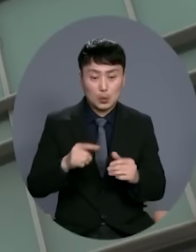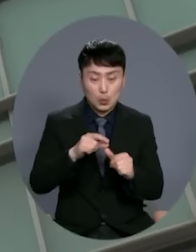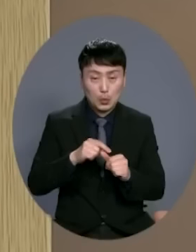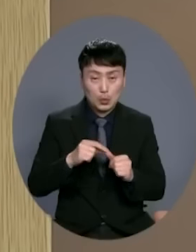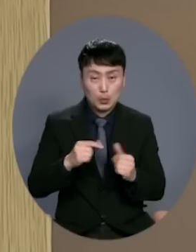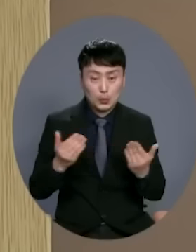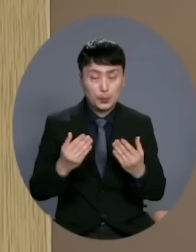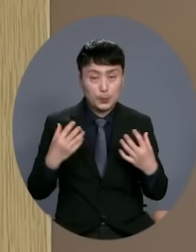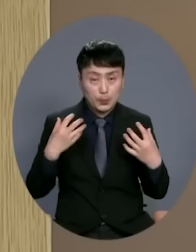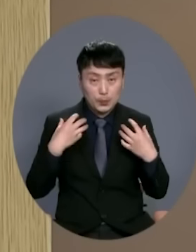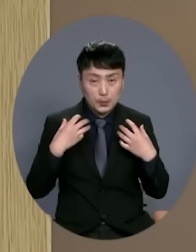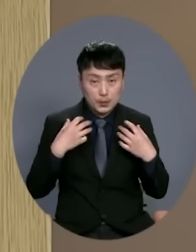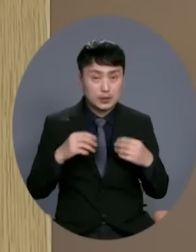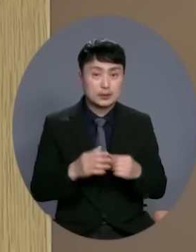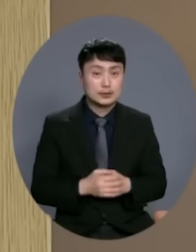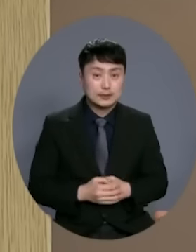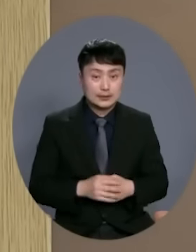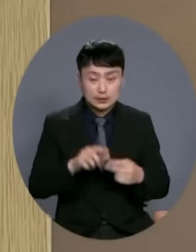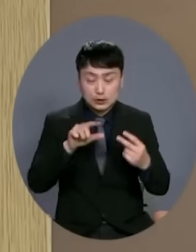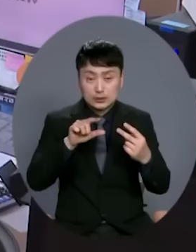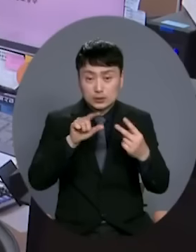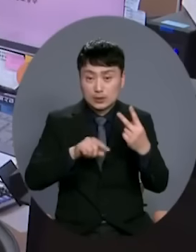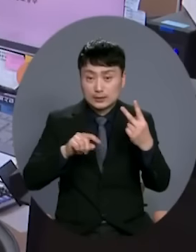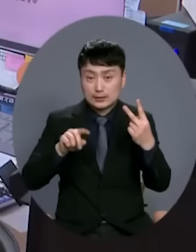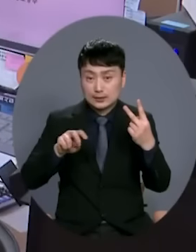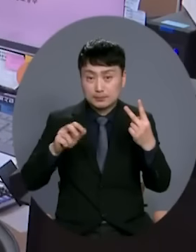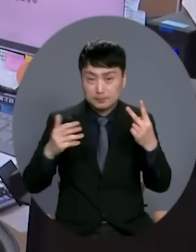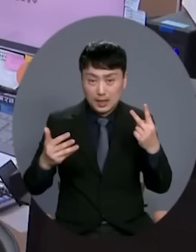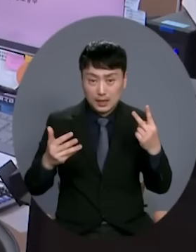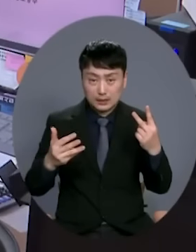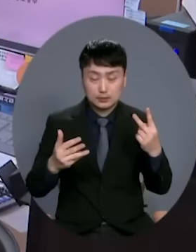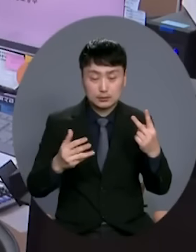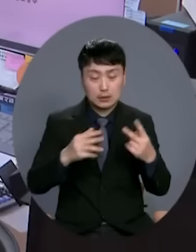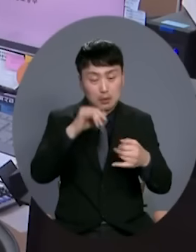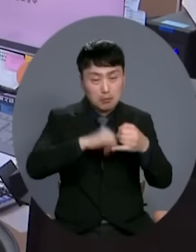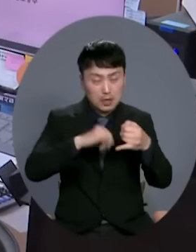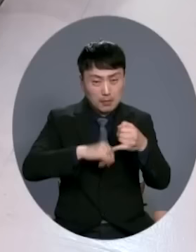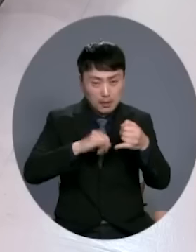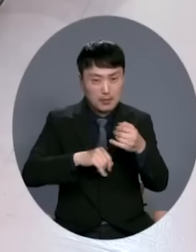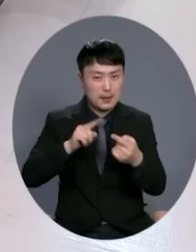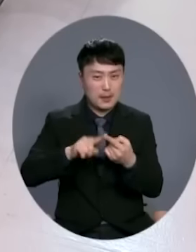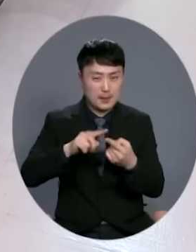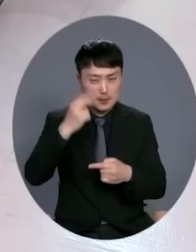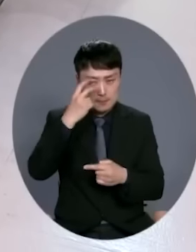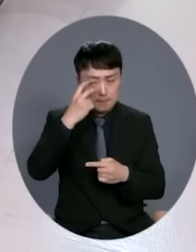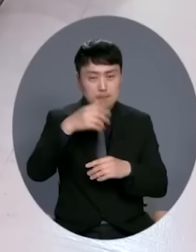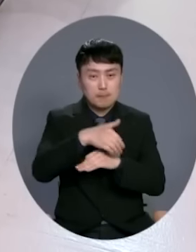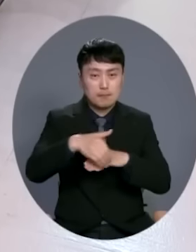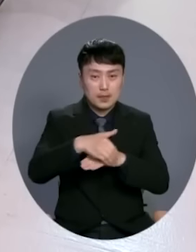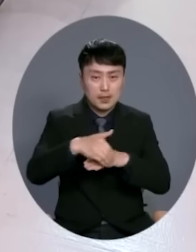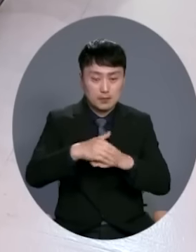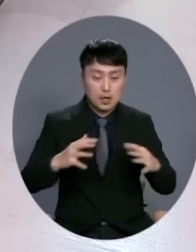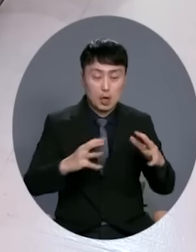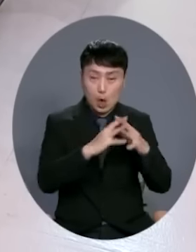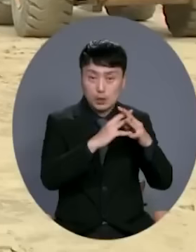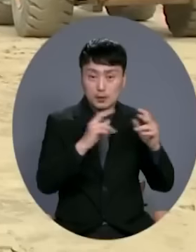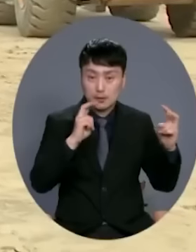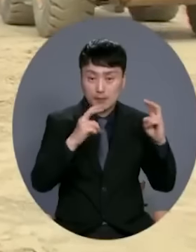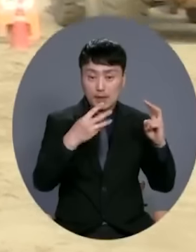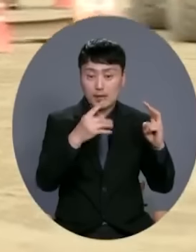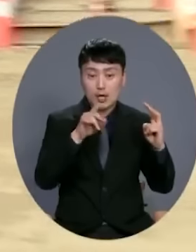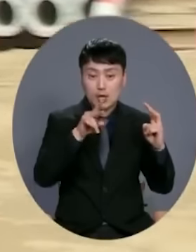대구고용노동청은 다음 달 28일까지 체불 예방과 청산을 위한 집중 지도에 나섭니다. 태형 건설이 시공 중인 10곳을